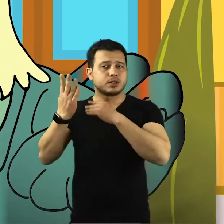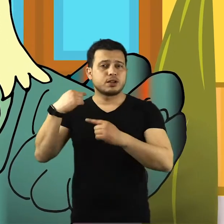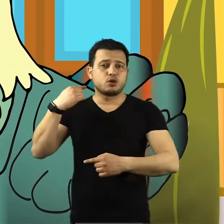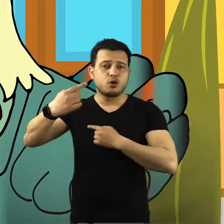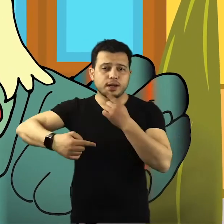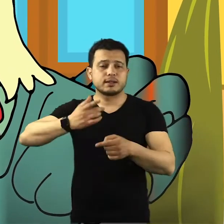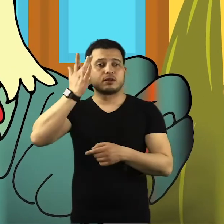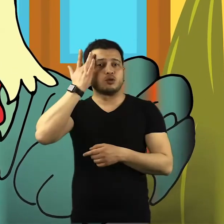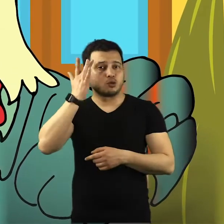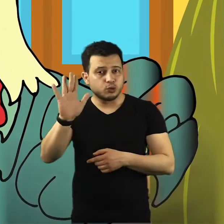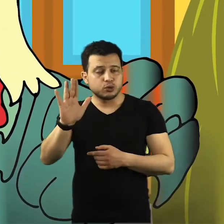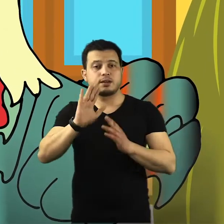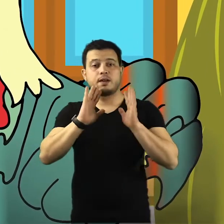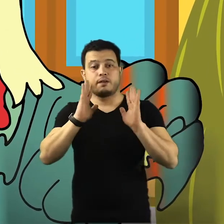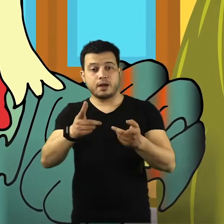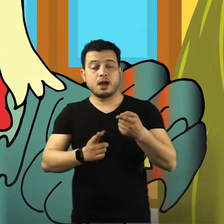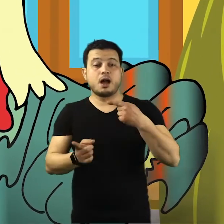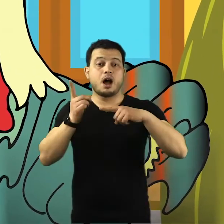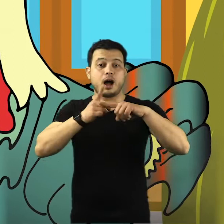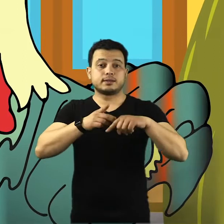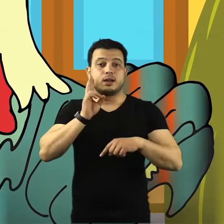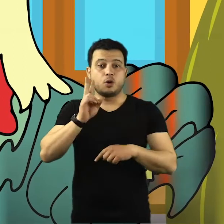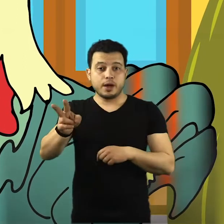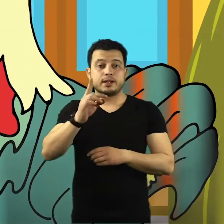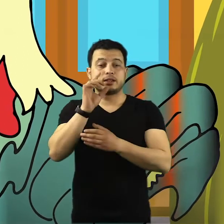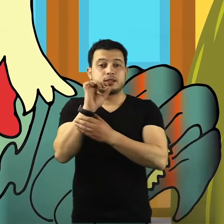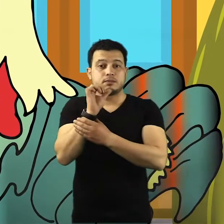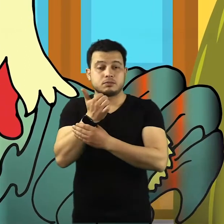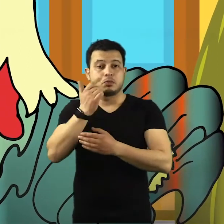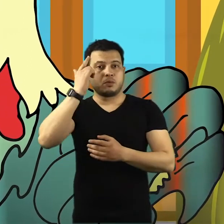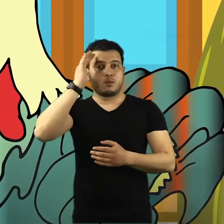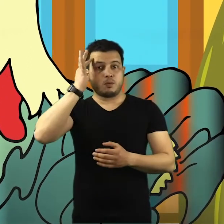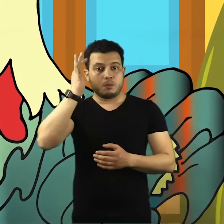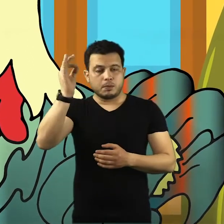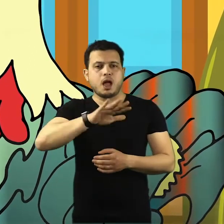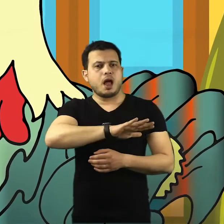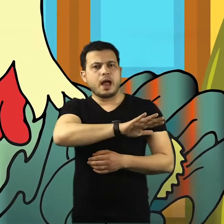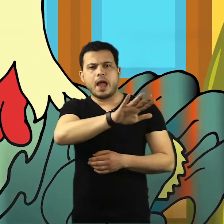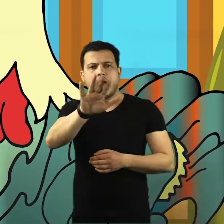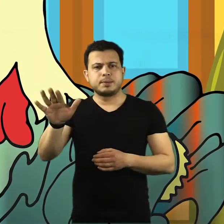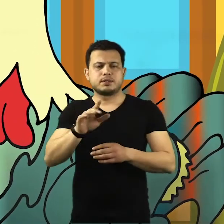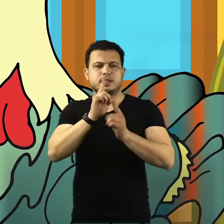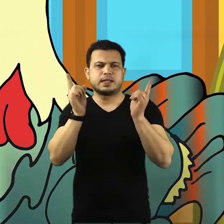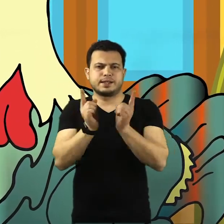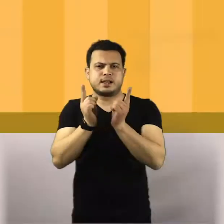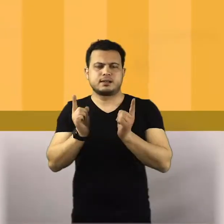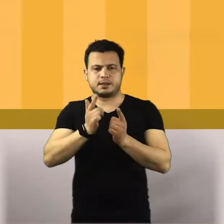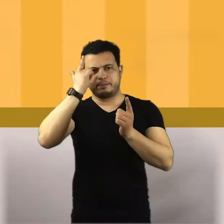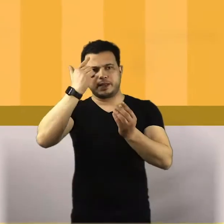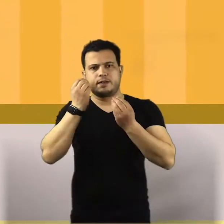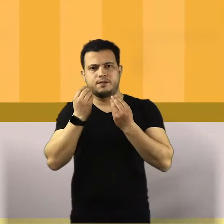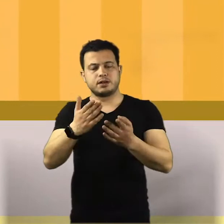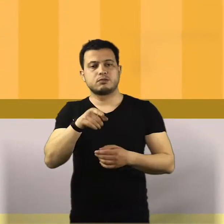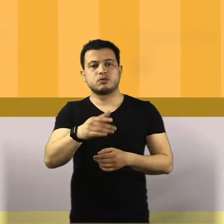Kültürlerini Hatta o yerlerin mucitlerini Kısaca her şeyini küçük dostum Bu